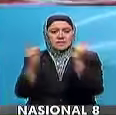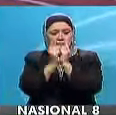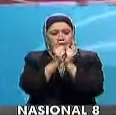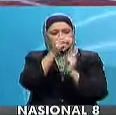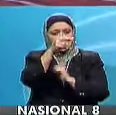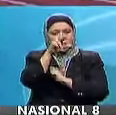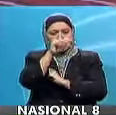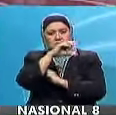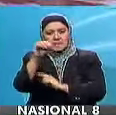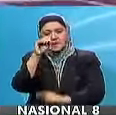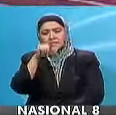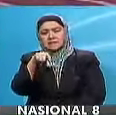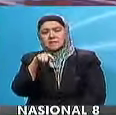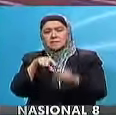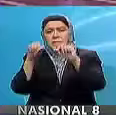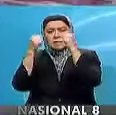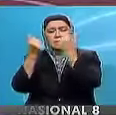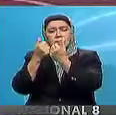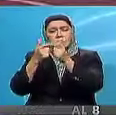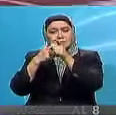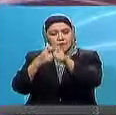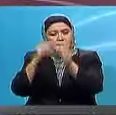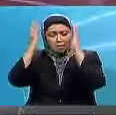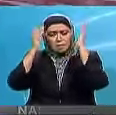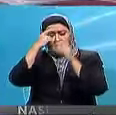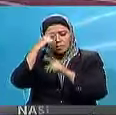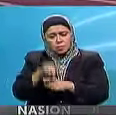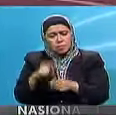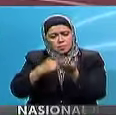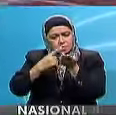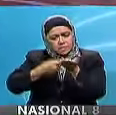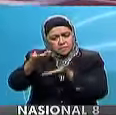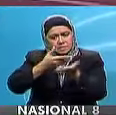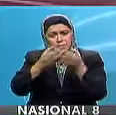Olahraga Malaysia akan diadakan untuk membincangkan perancangan terhadap